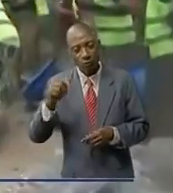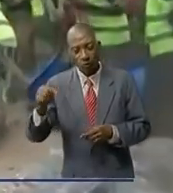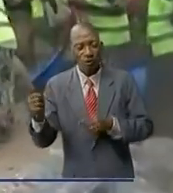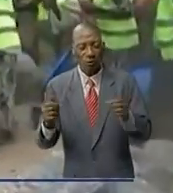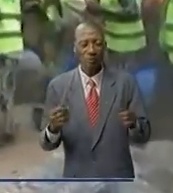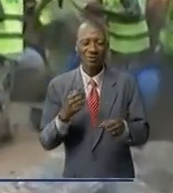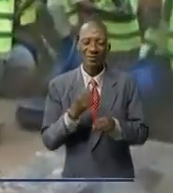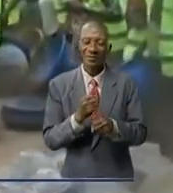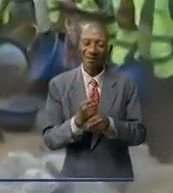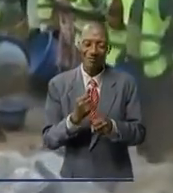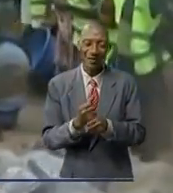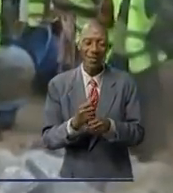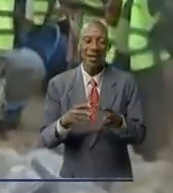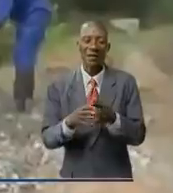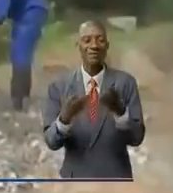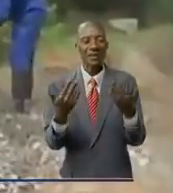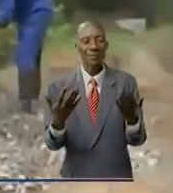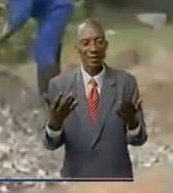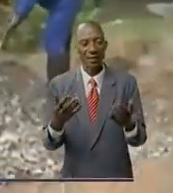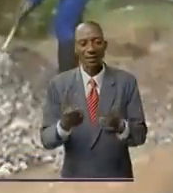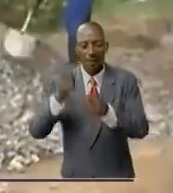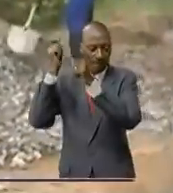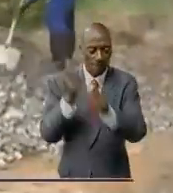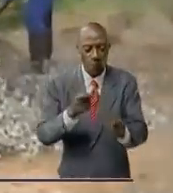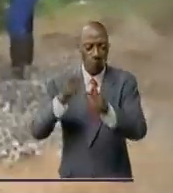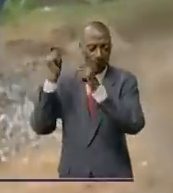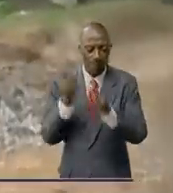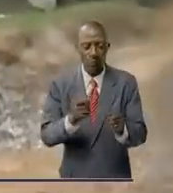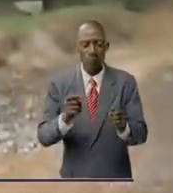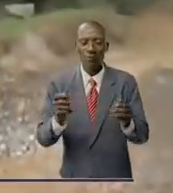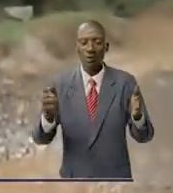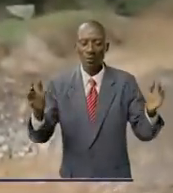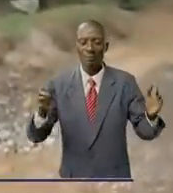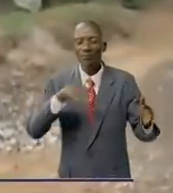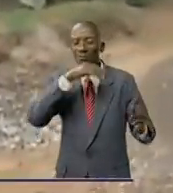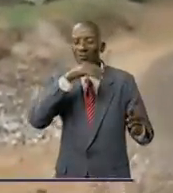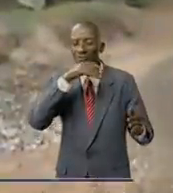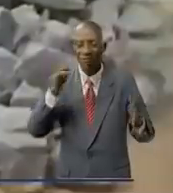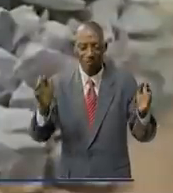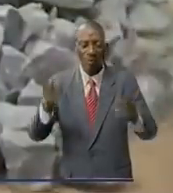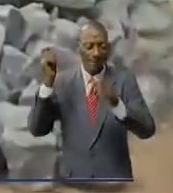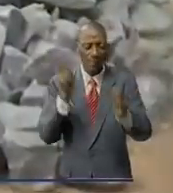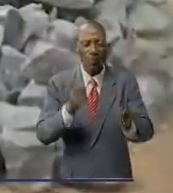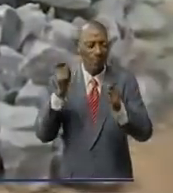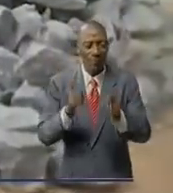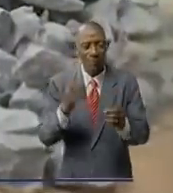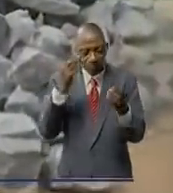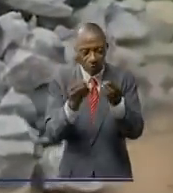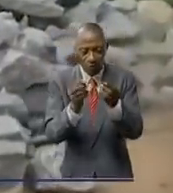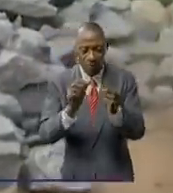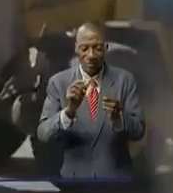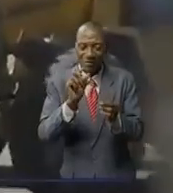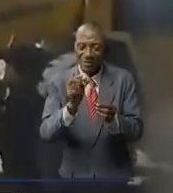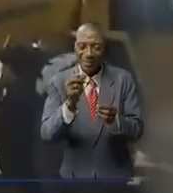Le ciment, ça vient d'ailleurs. Les ferrons, ça vient toujours d'ailleurs. Tout ça sont des difficultés que nous allons présenter à